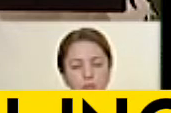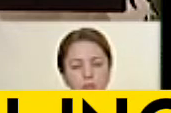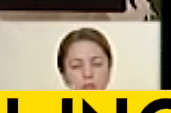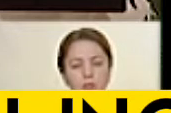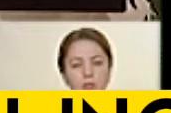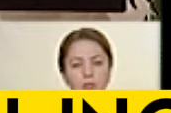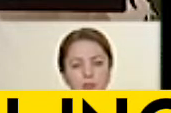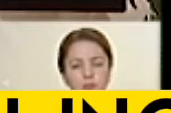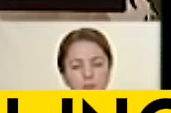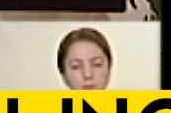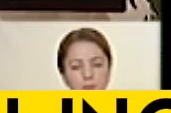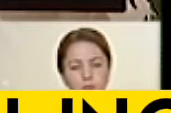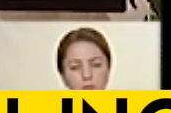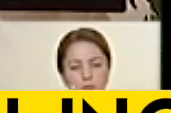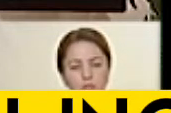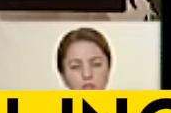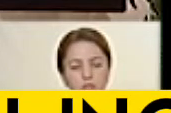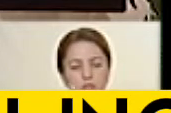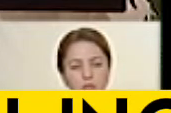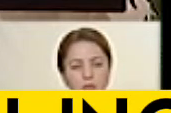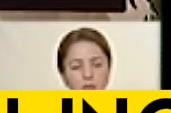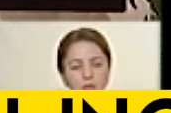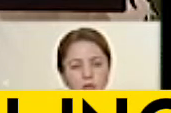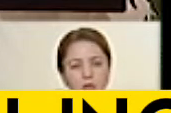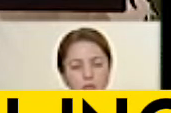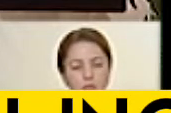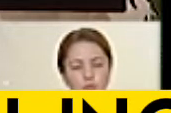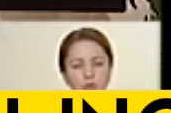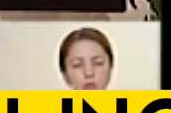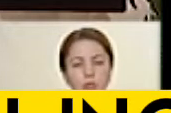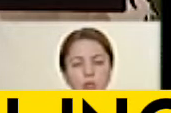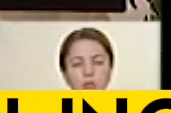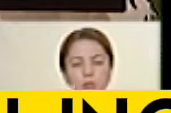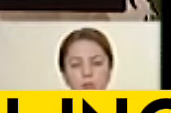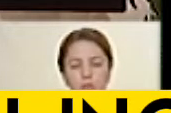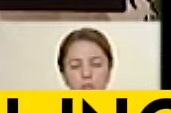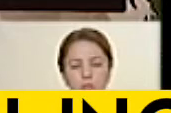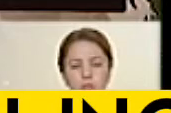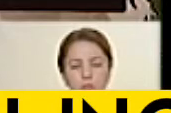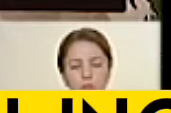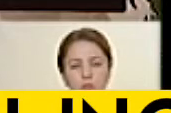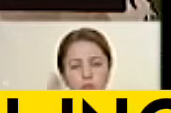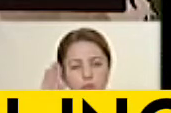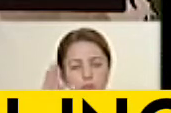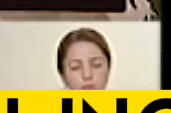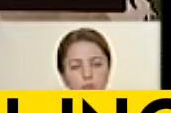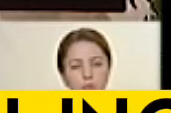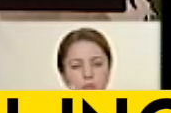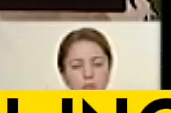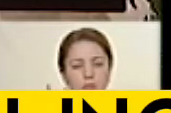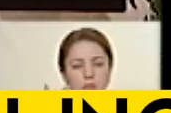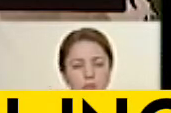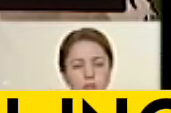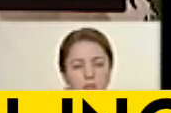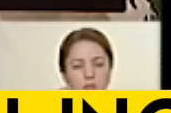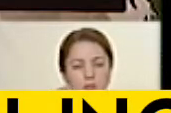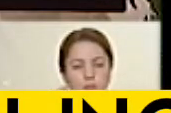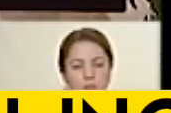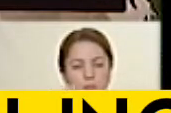transport tarmoqlarimiz ichida eng arzon tannarxga ega bo'lgani bu suv transporti hisoblanadi.